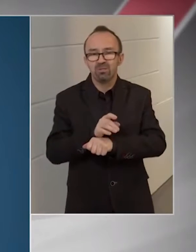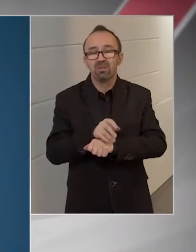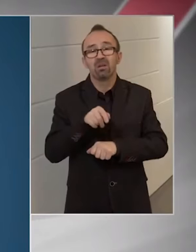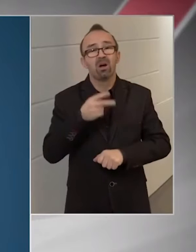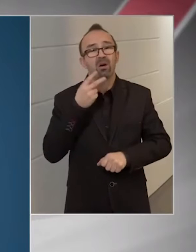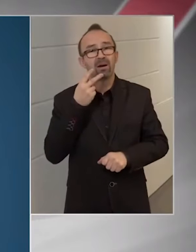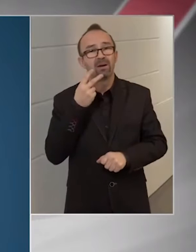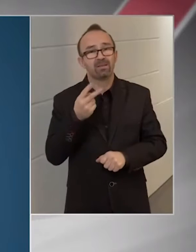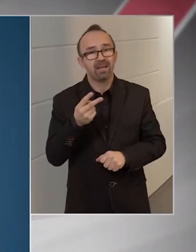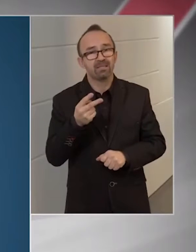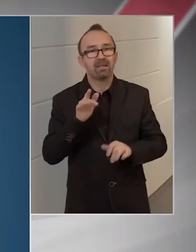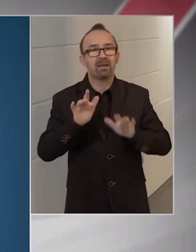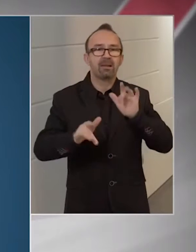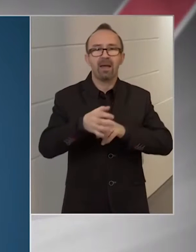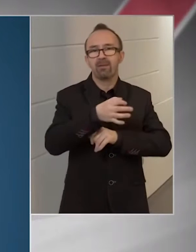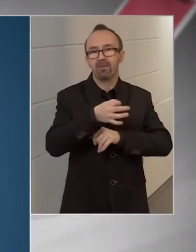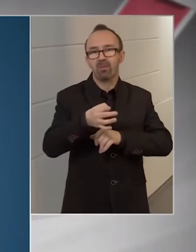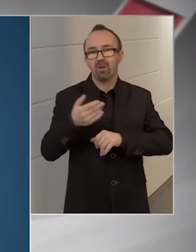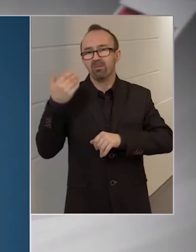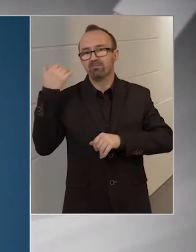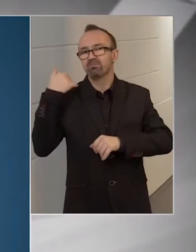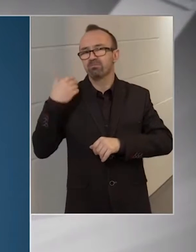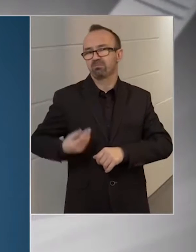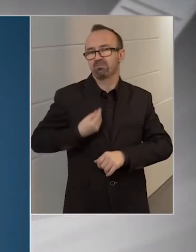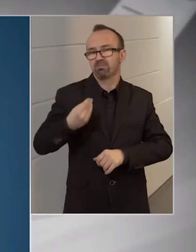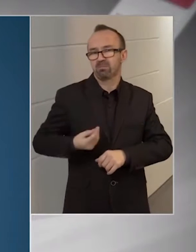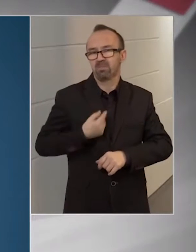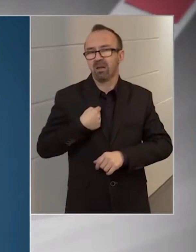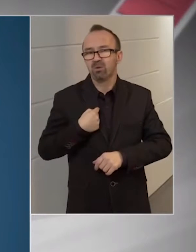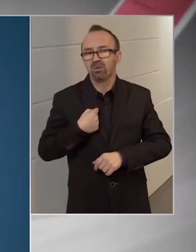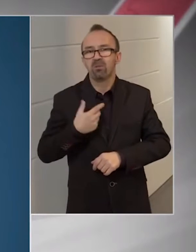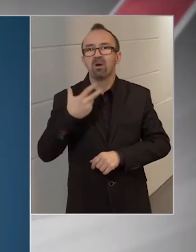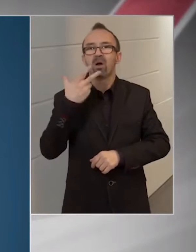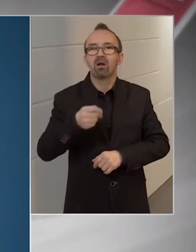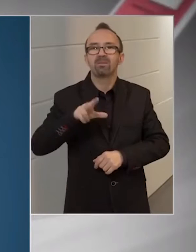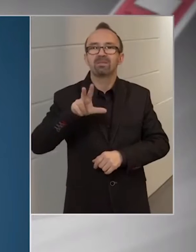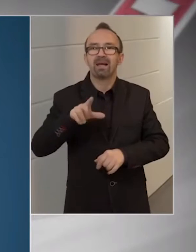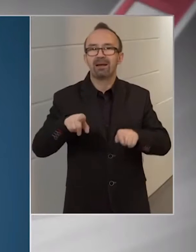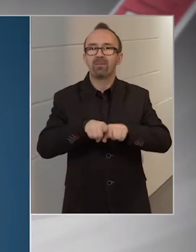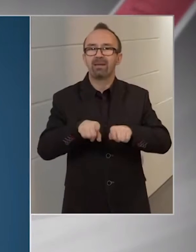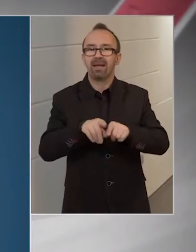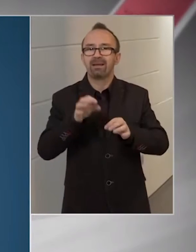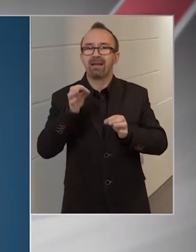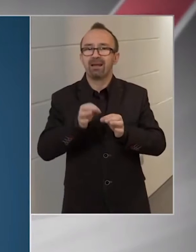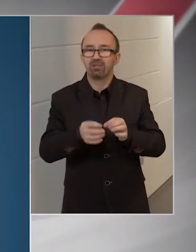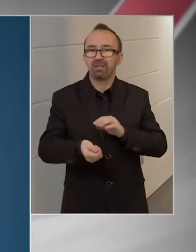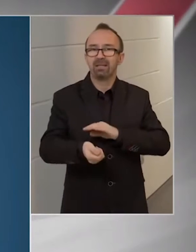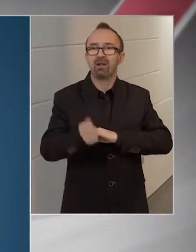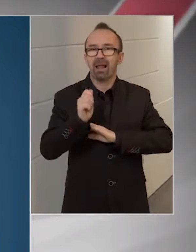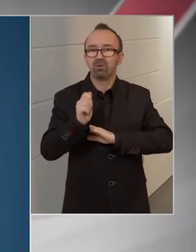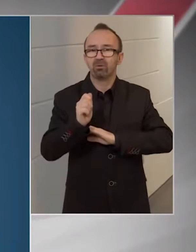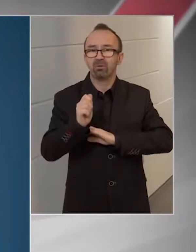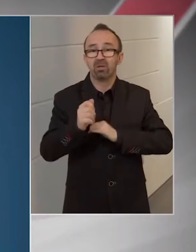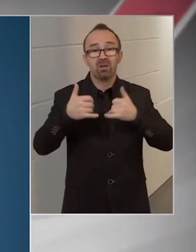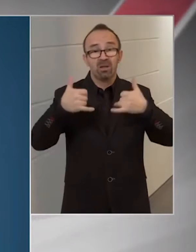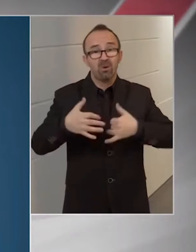látjuk, hogy még néhány nappal ezelőtt arról számoltam be, hogy 33 ilyen esetet fedeztünk fel,